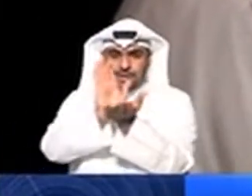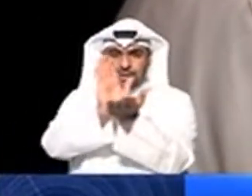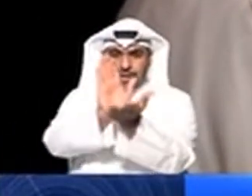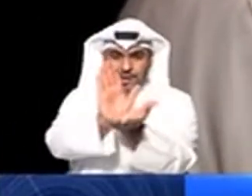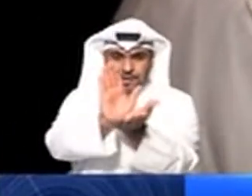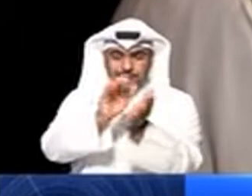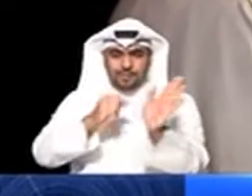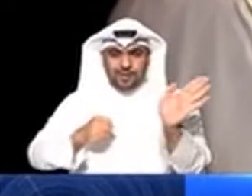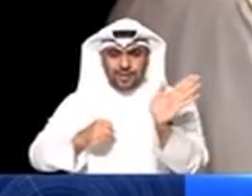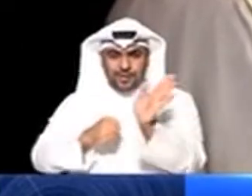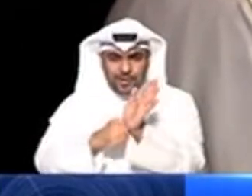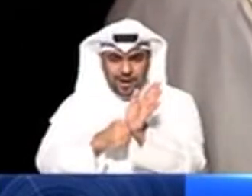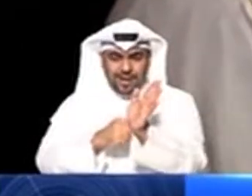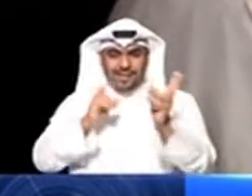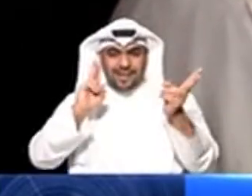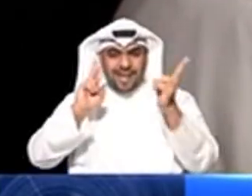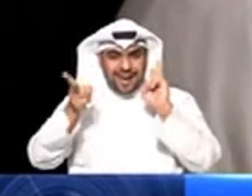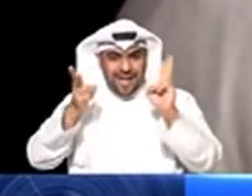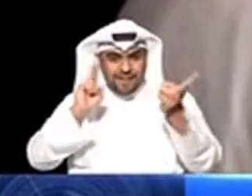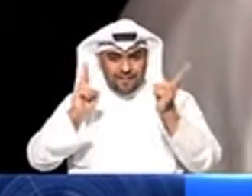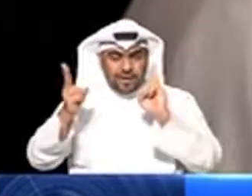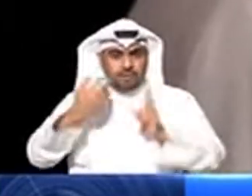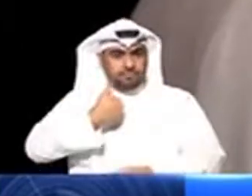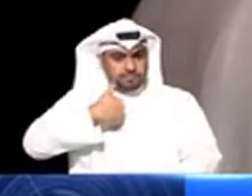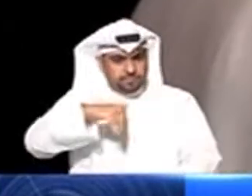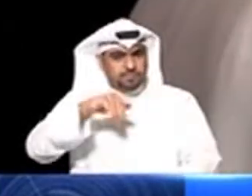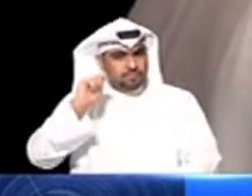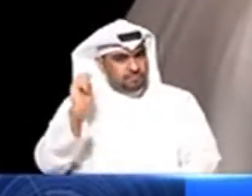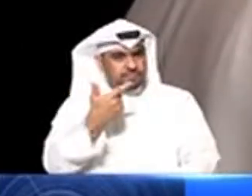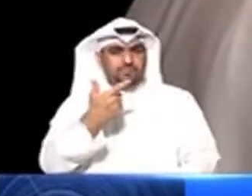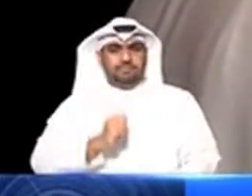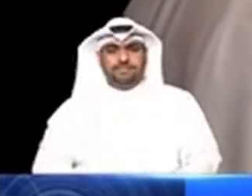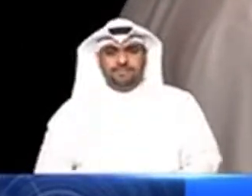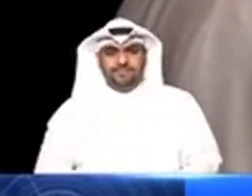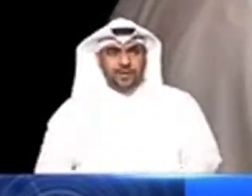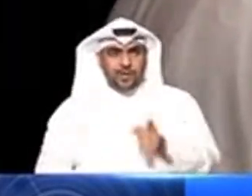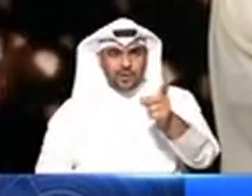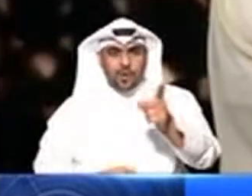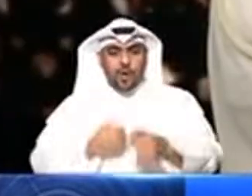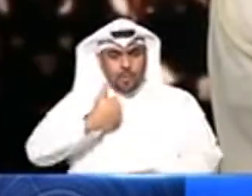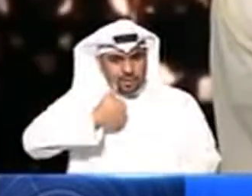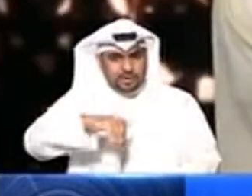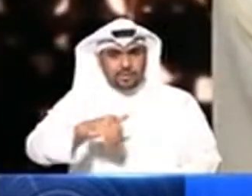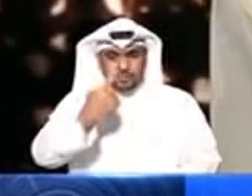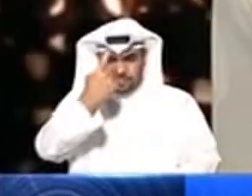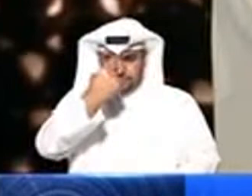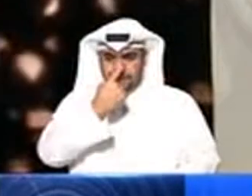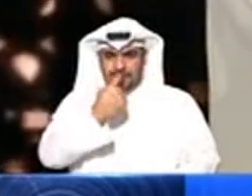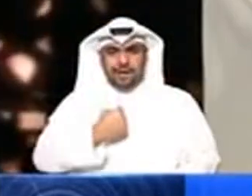وكان يصر أن يتم تكريمهم شخصيا. كان سموه داعم أيضا شخصي